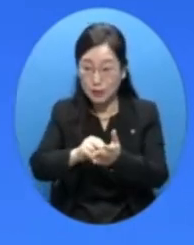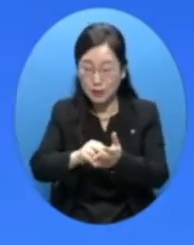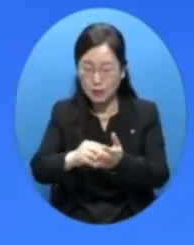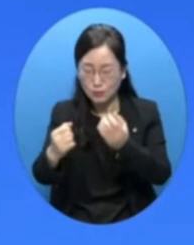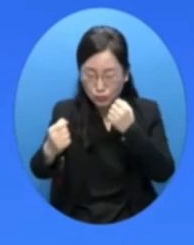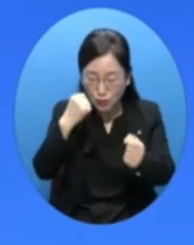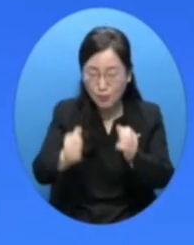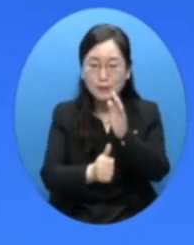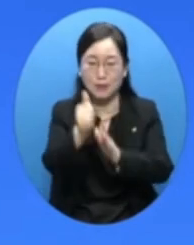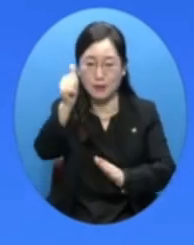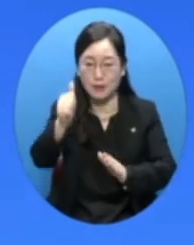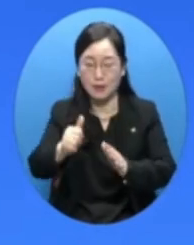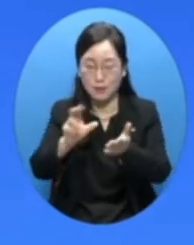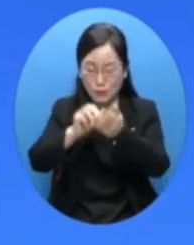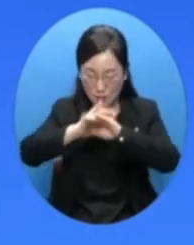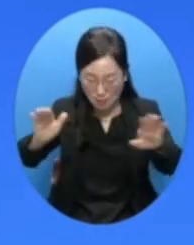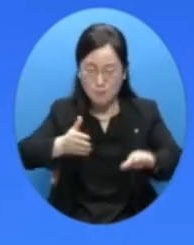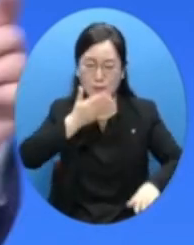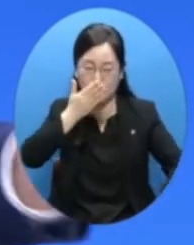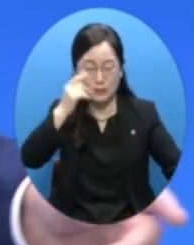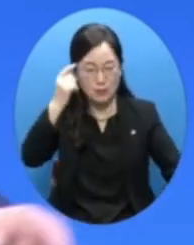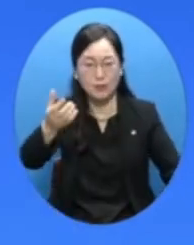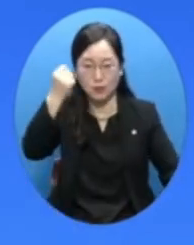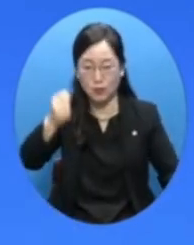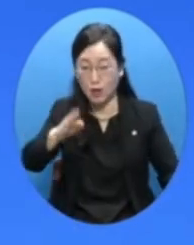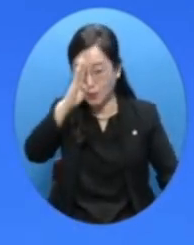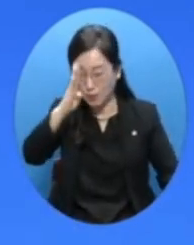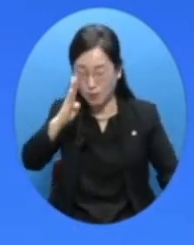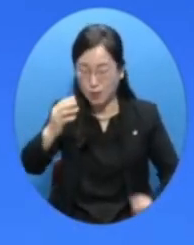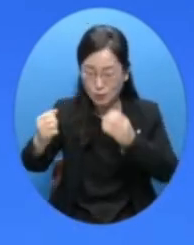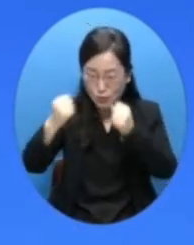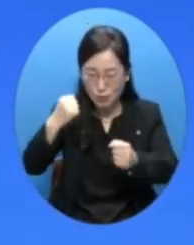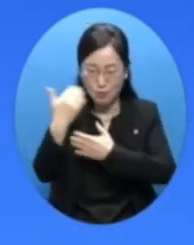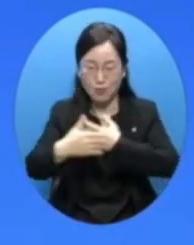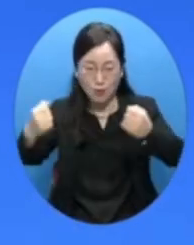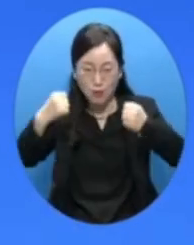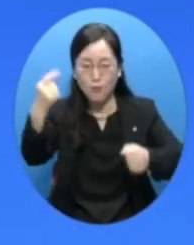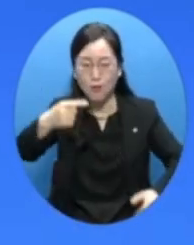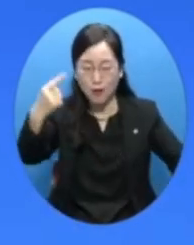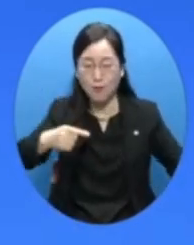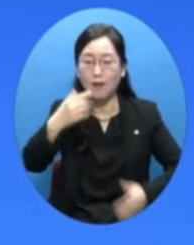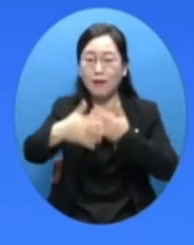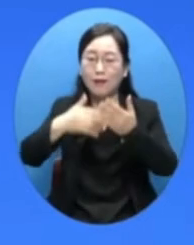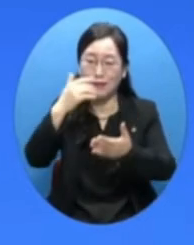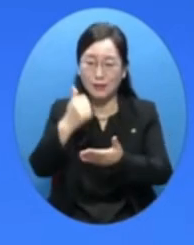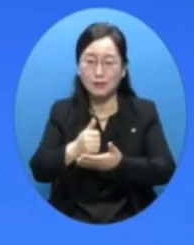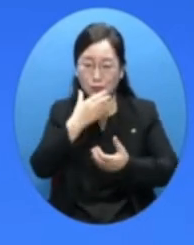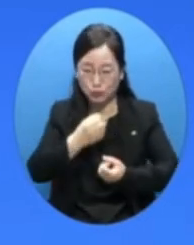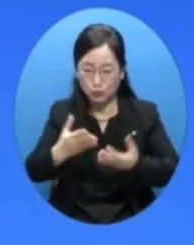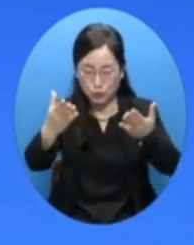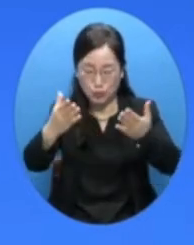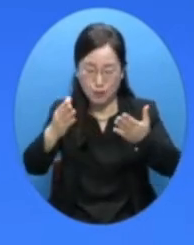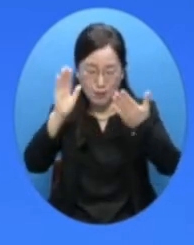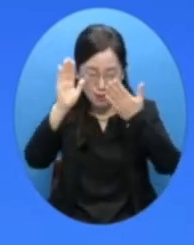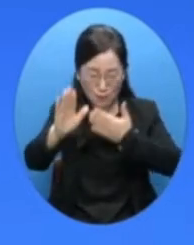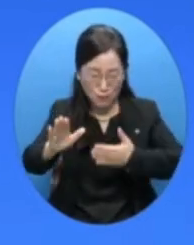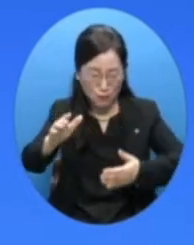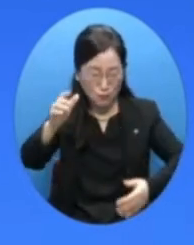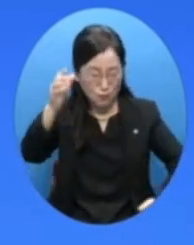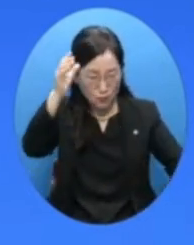바라보고 문제 해결을 바라봐야 되는 것입니다. 질병 가운데 건강을 바라보고 하나님이 주신 축복의 미래를 바라봐야 되는